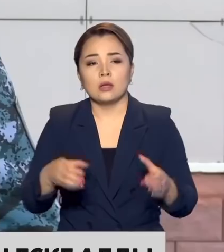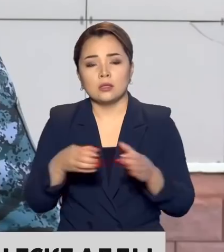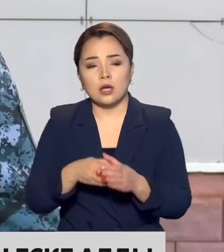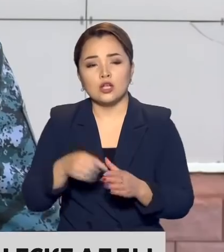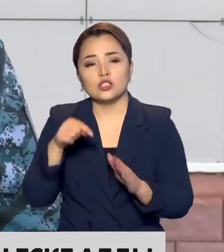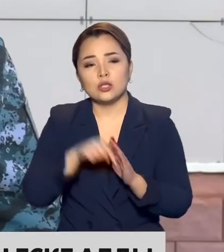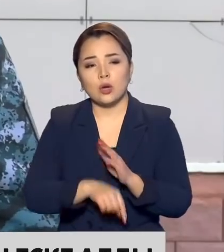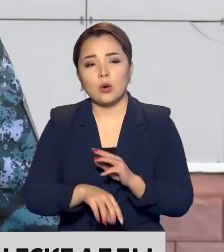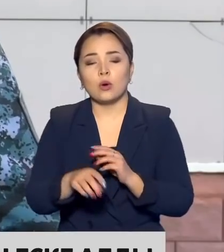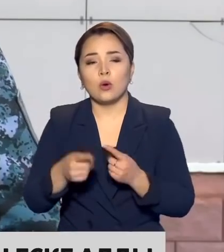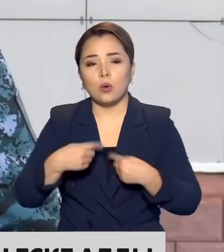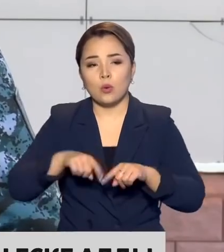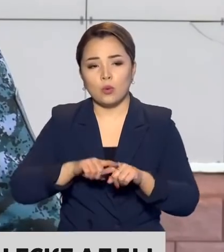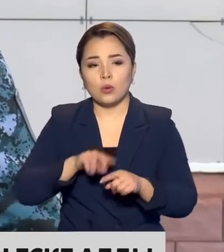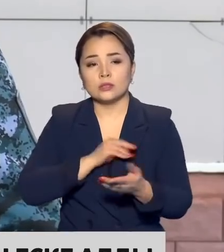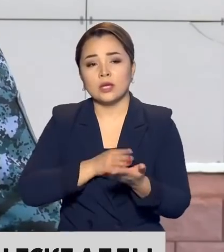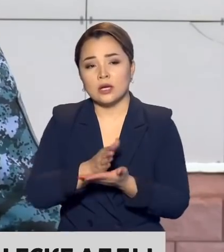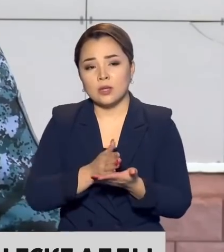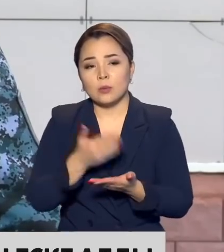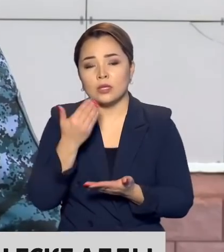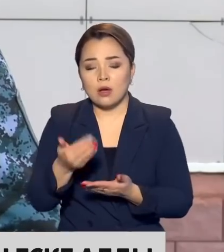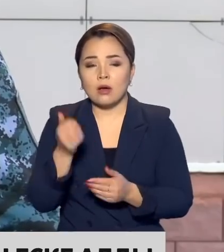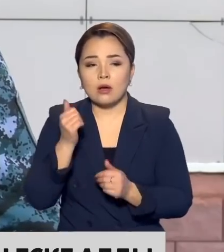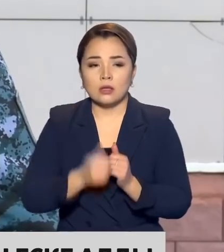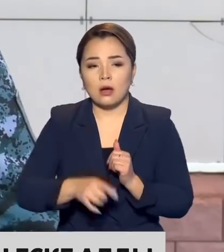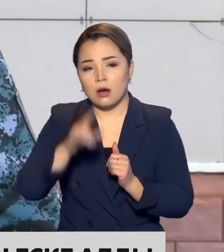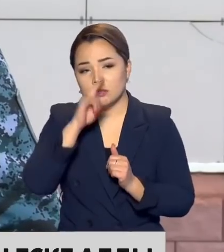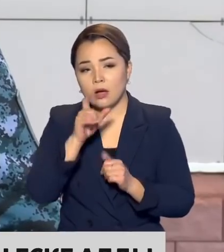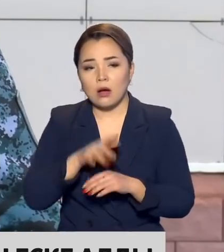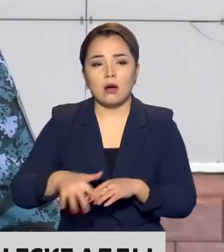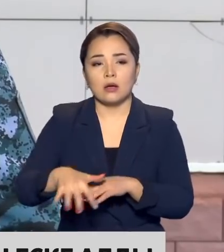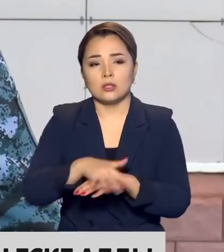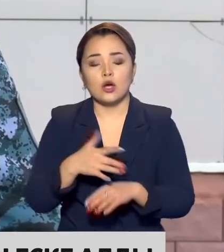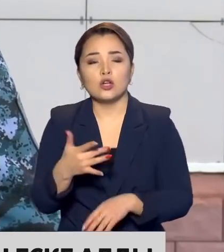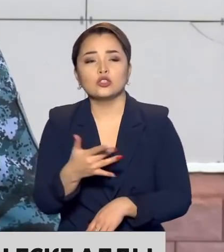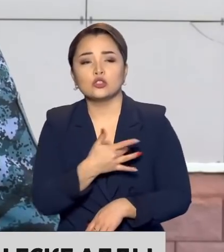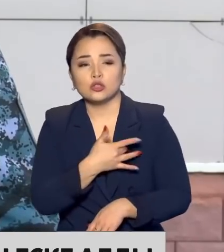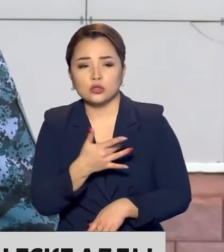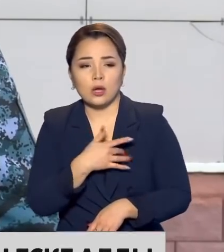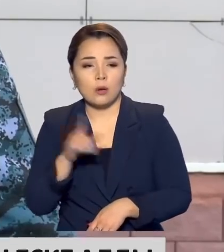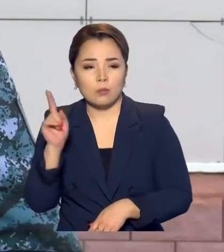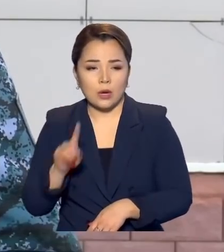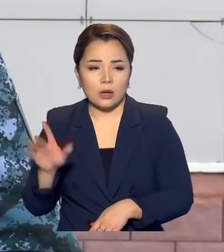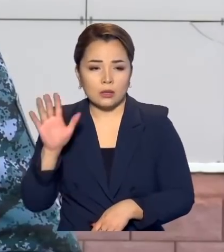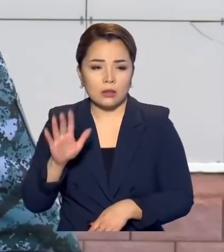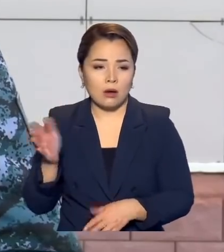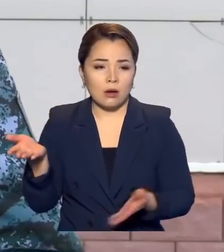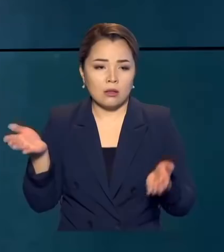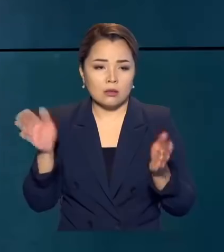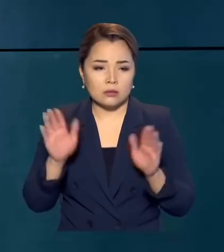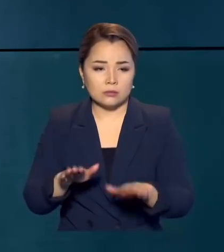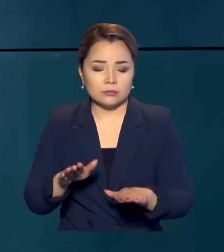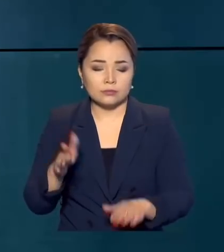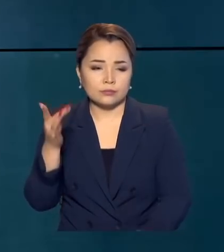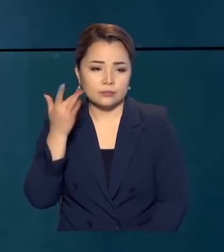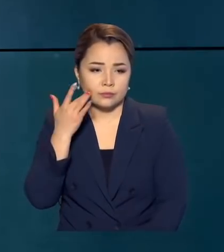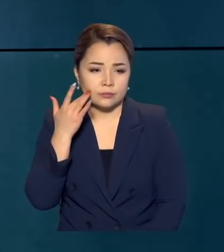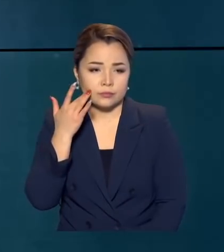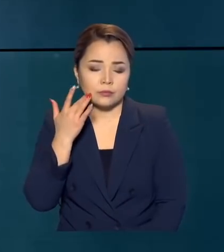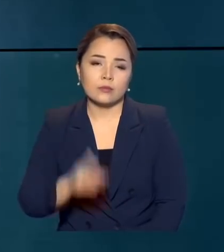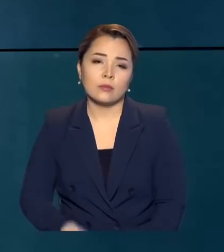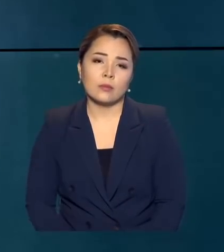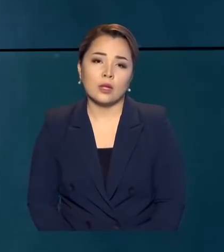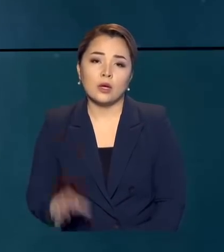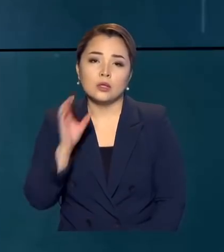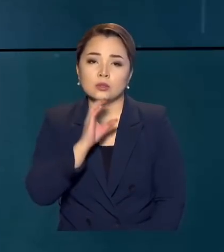істер органдарының қызметкерлері және бүкіл Қазақстан халқының жүрегінде мәңгілік қалады. Солтүстік